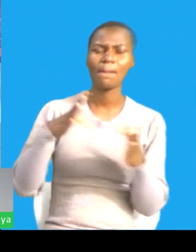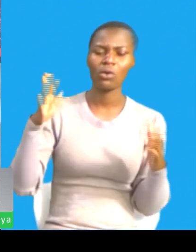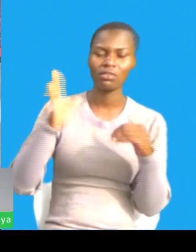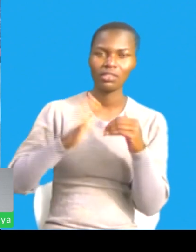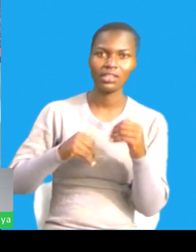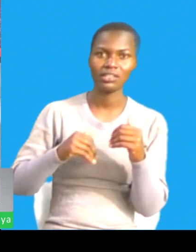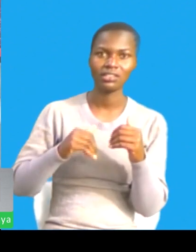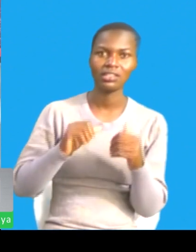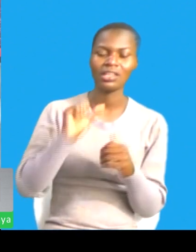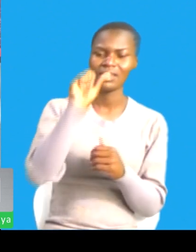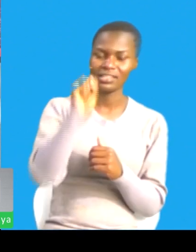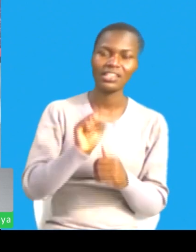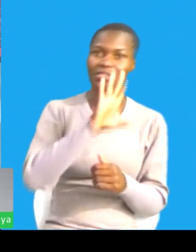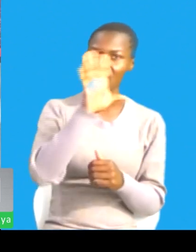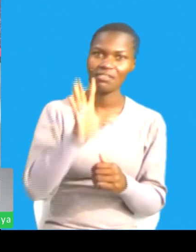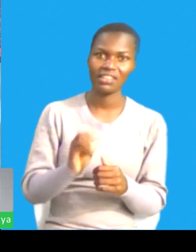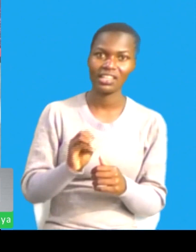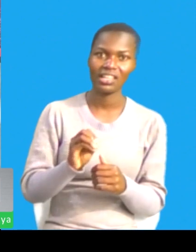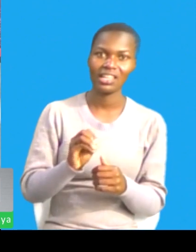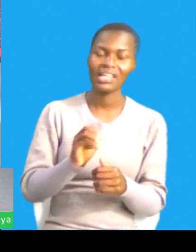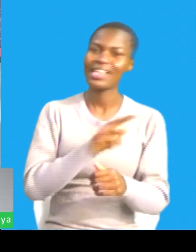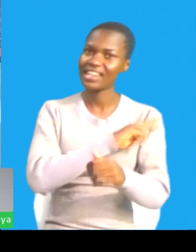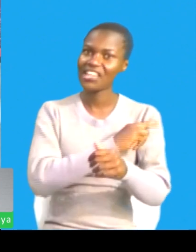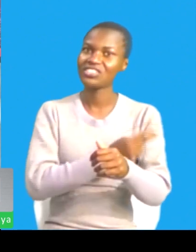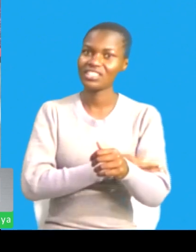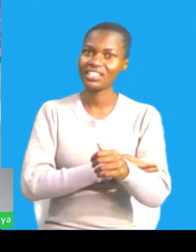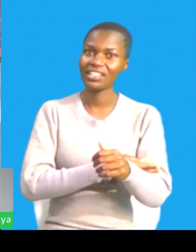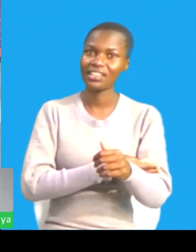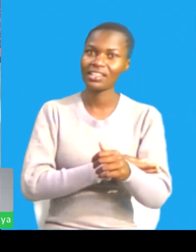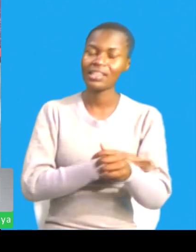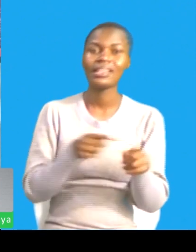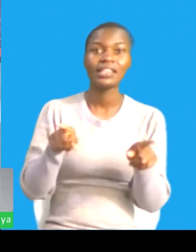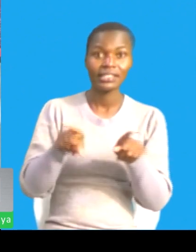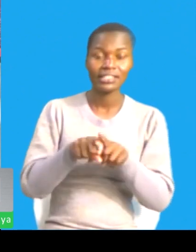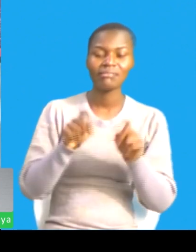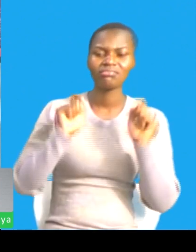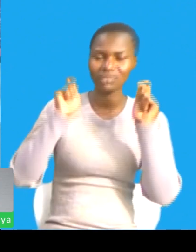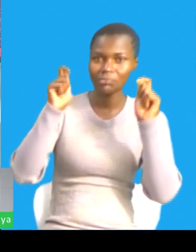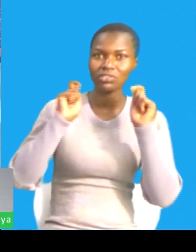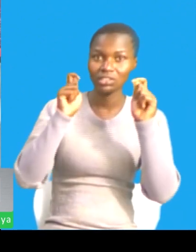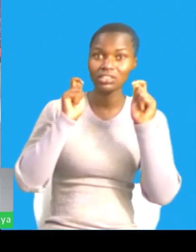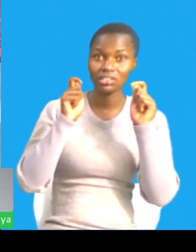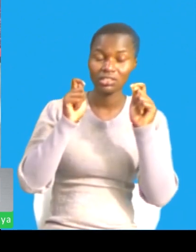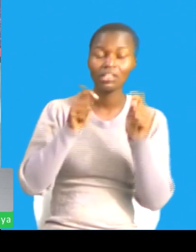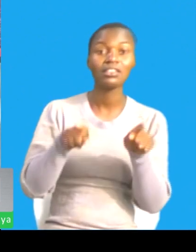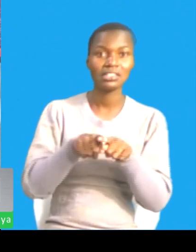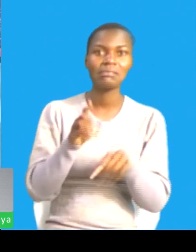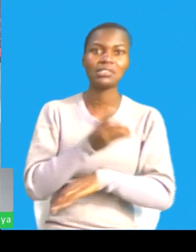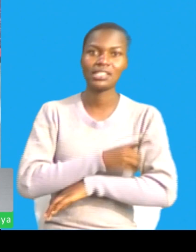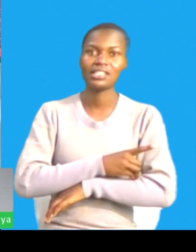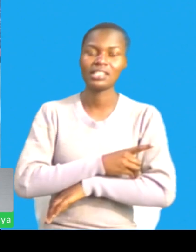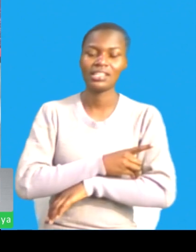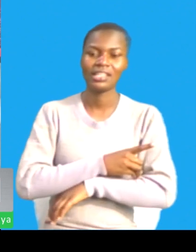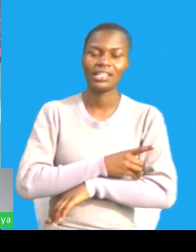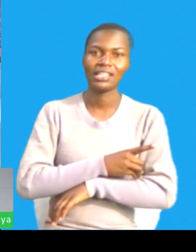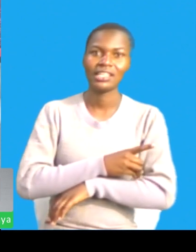Tunisia, and Nigeria. They were also demonstrating on the same day. Na ni kama